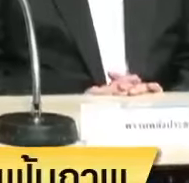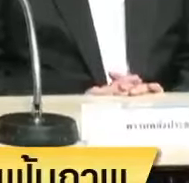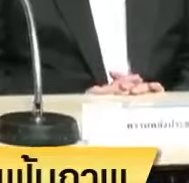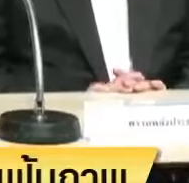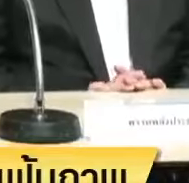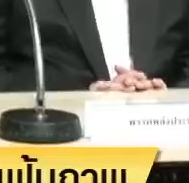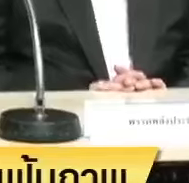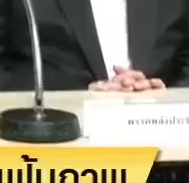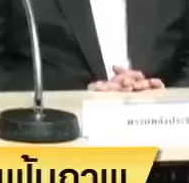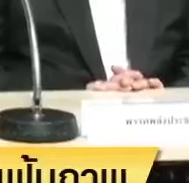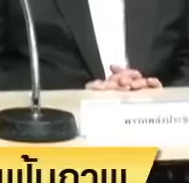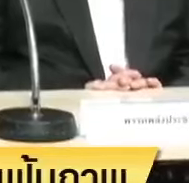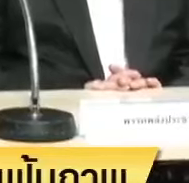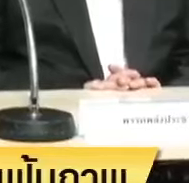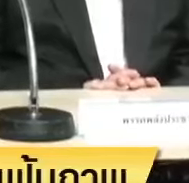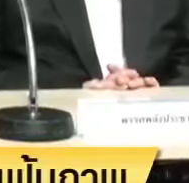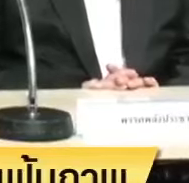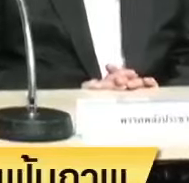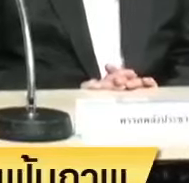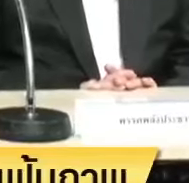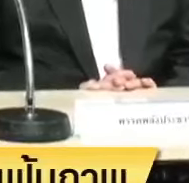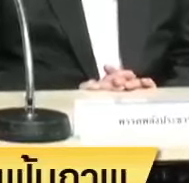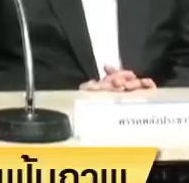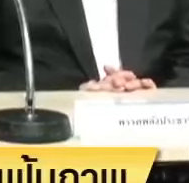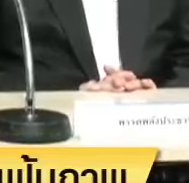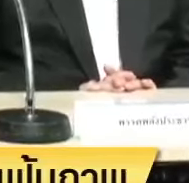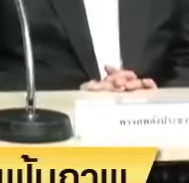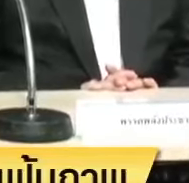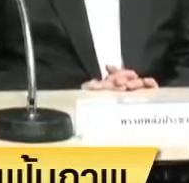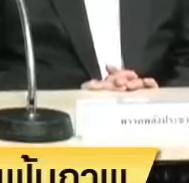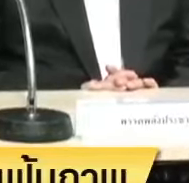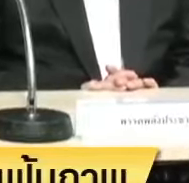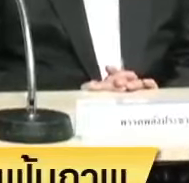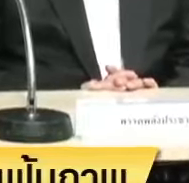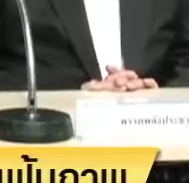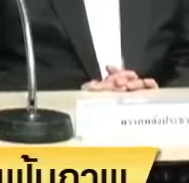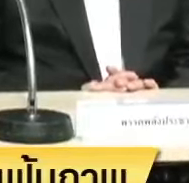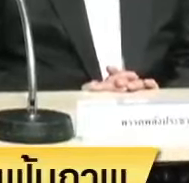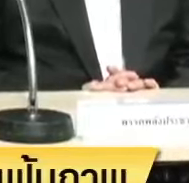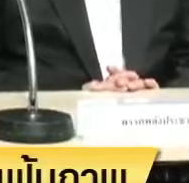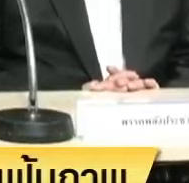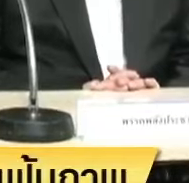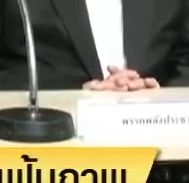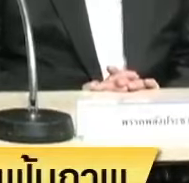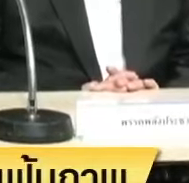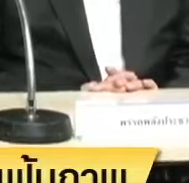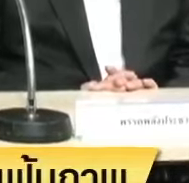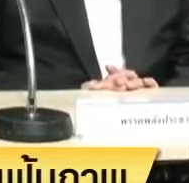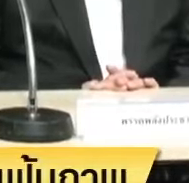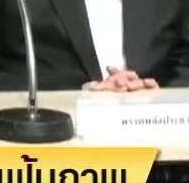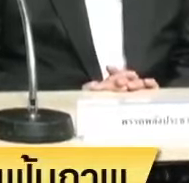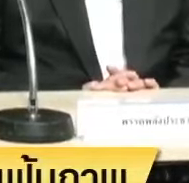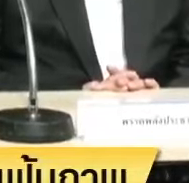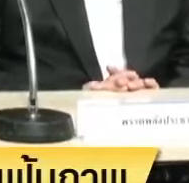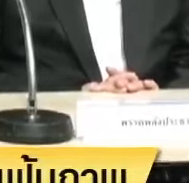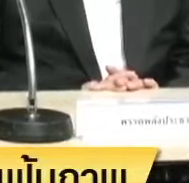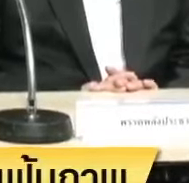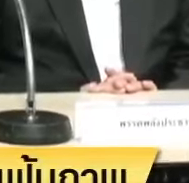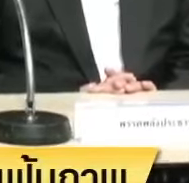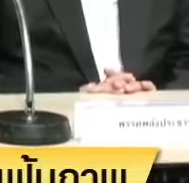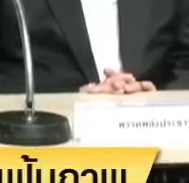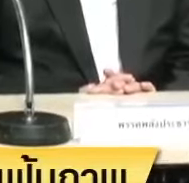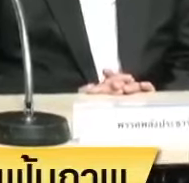สัก 5,000 แล้วอีกส่วนหนึ่งก็ไปทำคนละครึ่งผมไม่รู้แล้วแต่ทีมเศรษฐกิจของรัฐบาล ค่ะ นะเพราะว่าเ